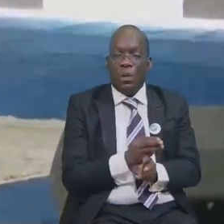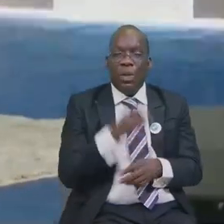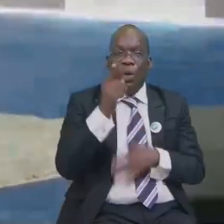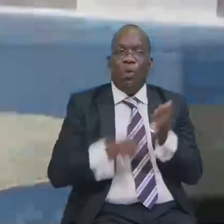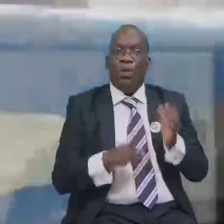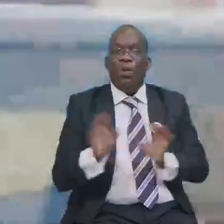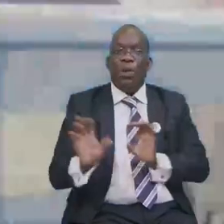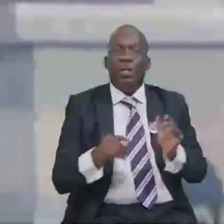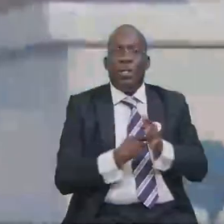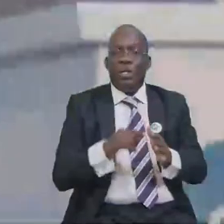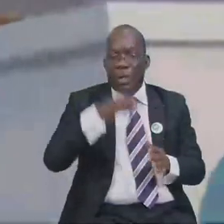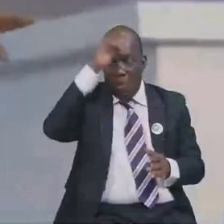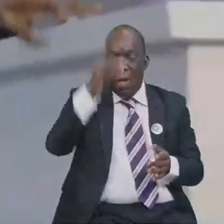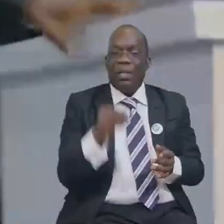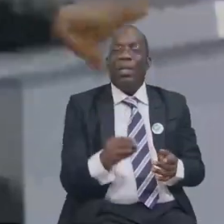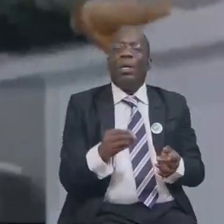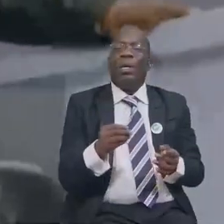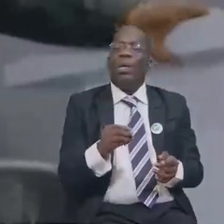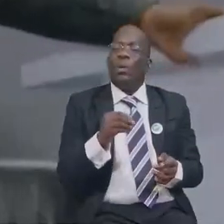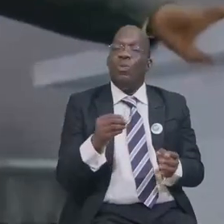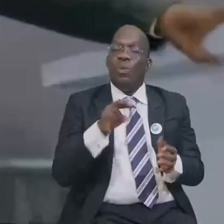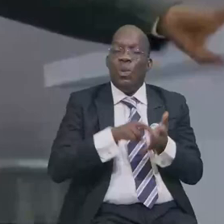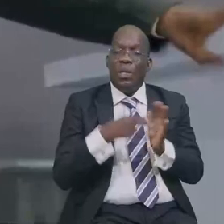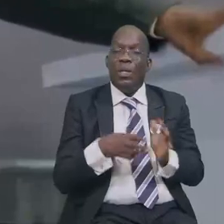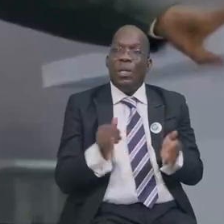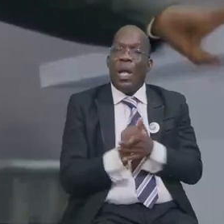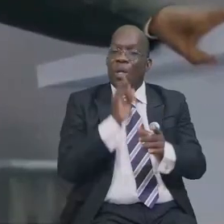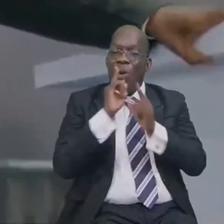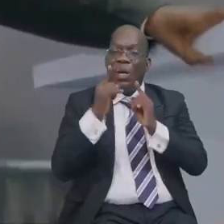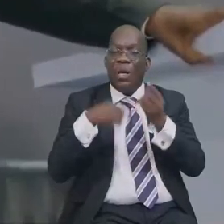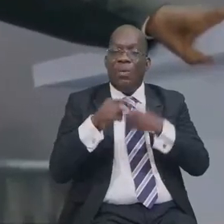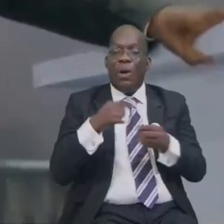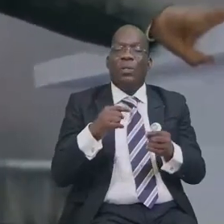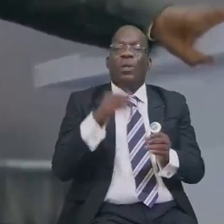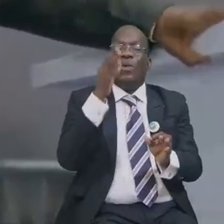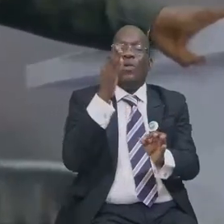d'où? Et il parle de la foi en Jésus-Christ et Jésus seul.